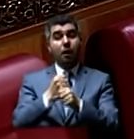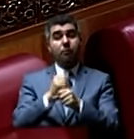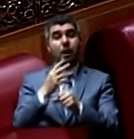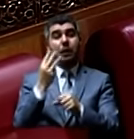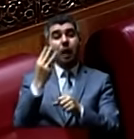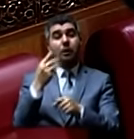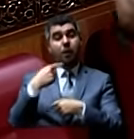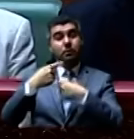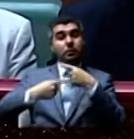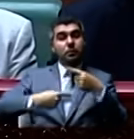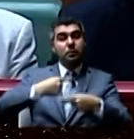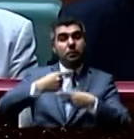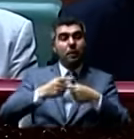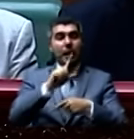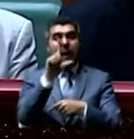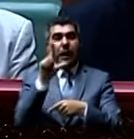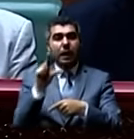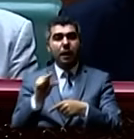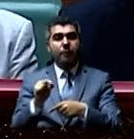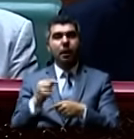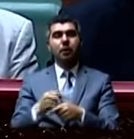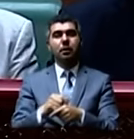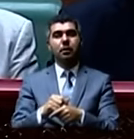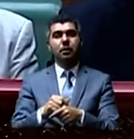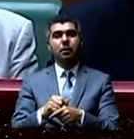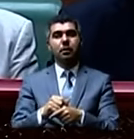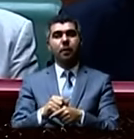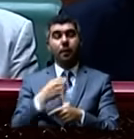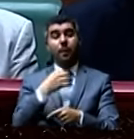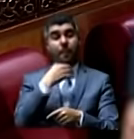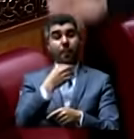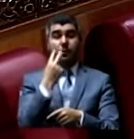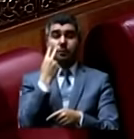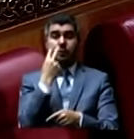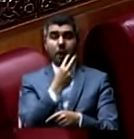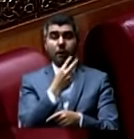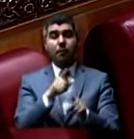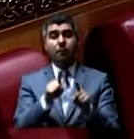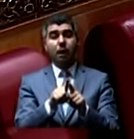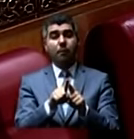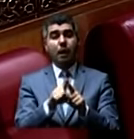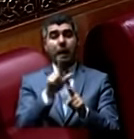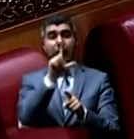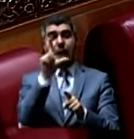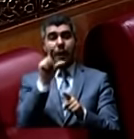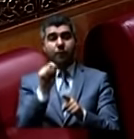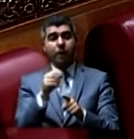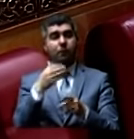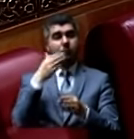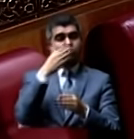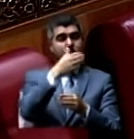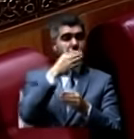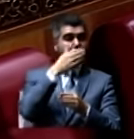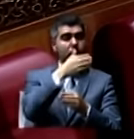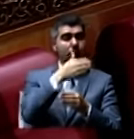3 ديال المرات، ومع الدول الافريقيه بشكل كبير جدا. والان راكم كما تتابعون مشينا لشرق افريقيا اللي ما كانش، مشينا لتشاد نيروبي